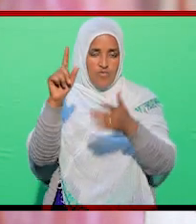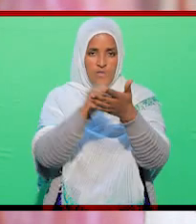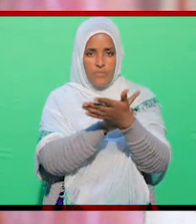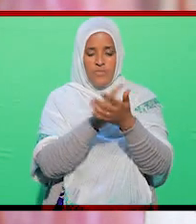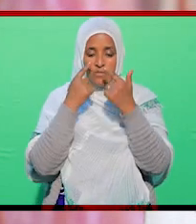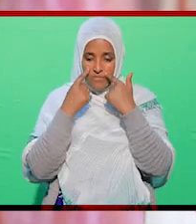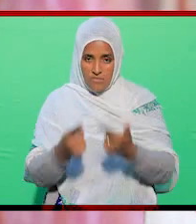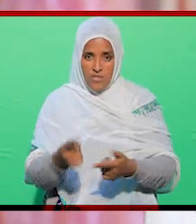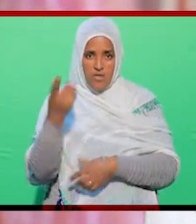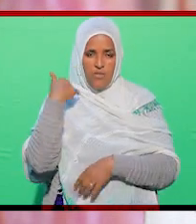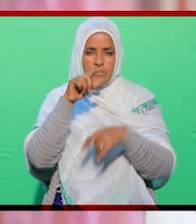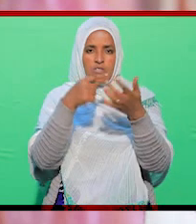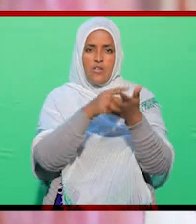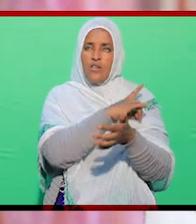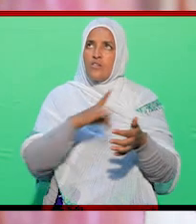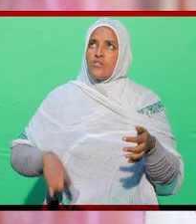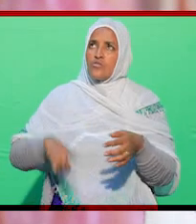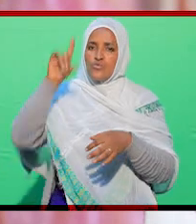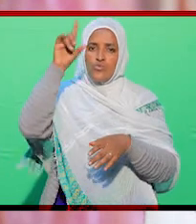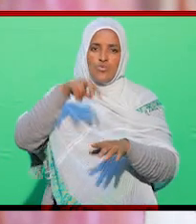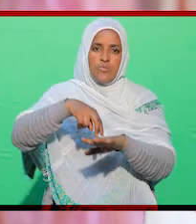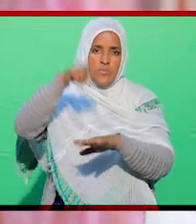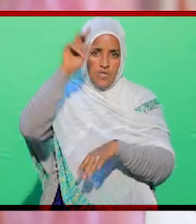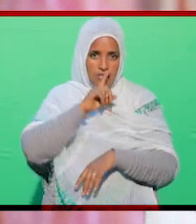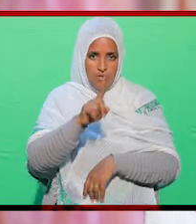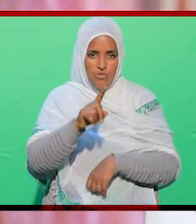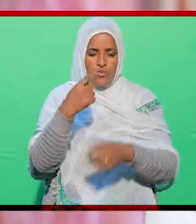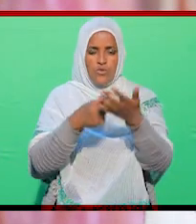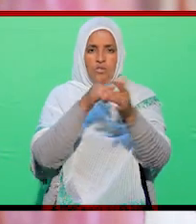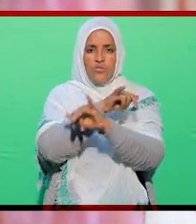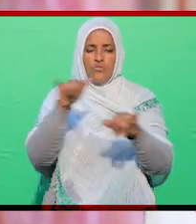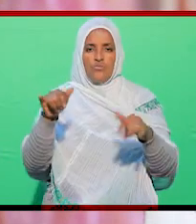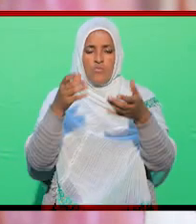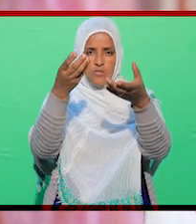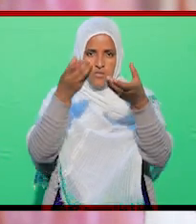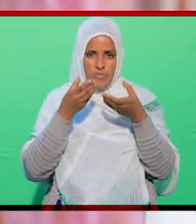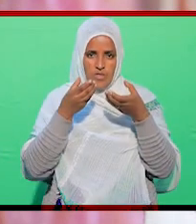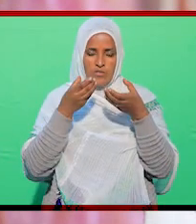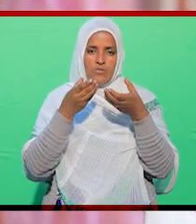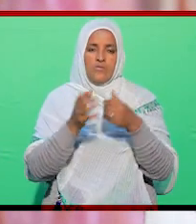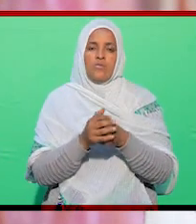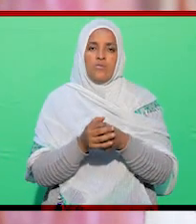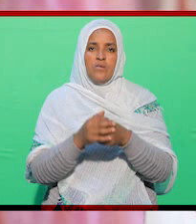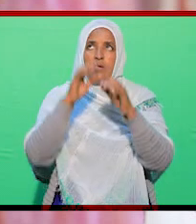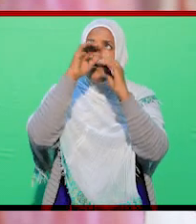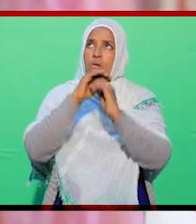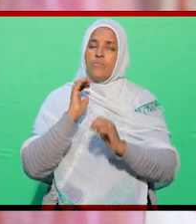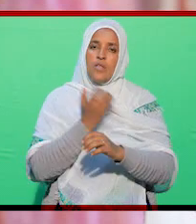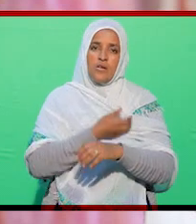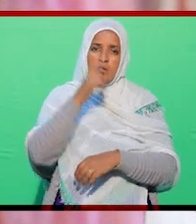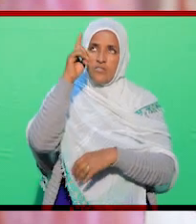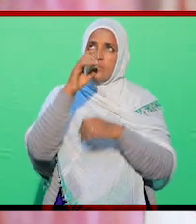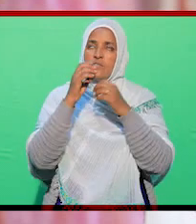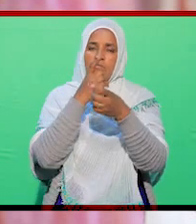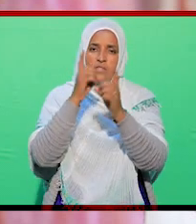ይሁን። እንግዲህ ባለፉ ሳምንታት እያየን የነበረው ስለ ክርስቶስ መነሳት ነው። እንዲሁ መምህራችን